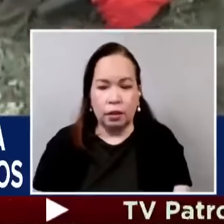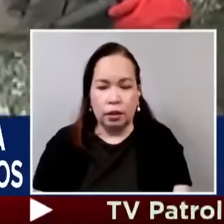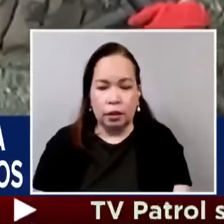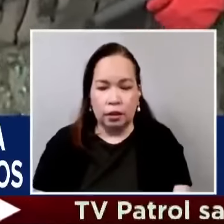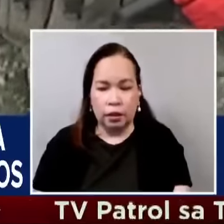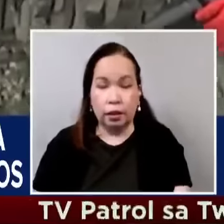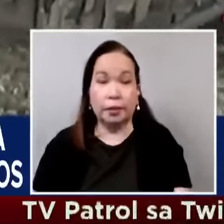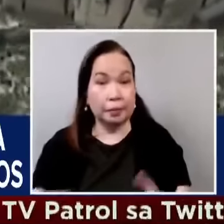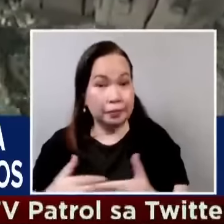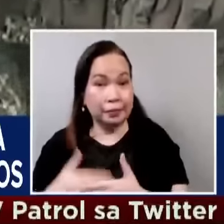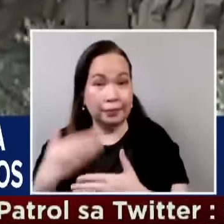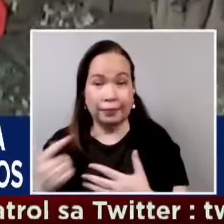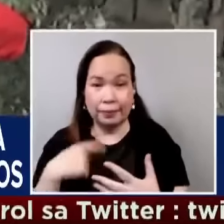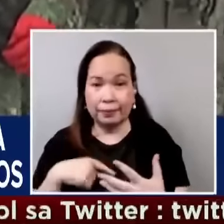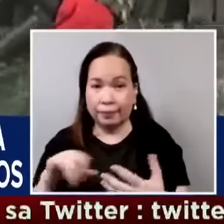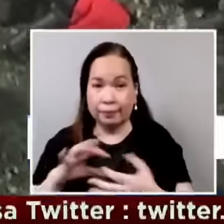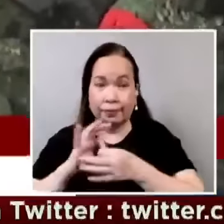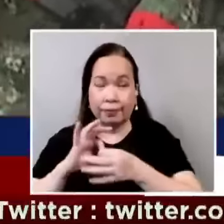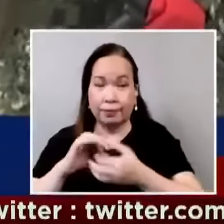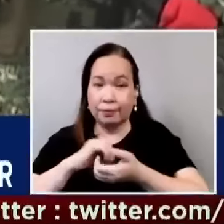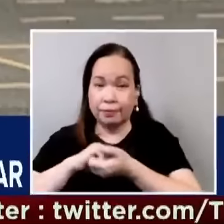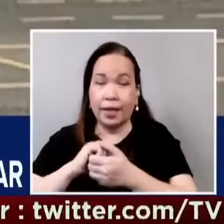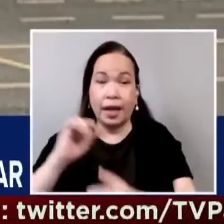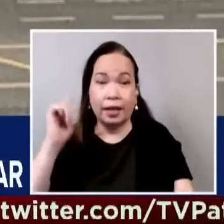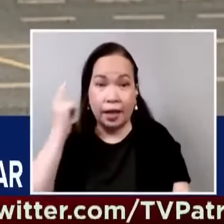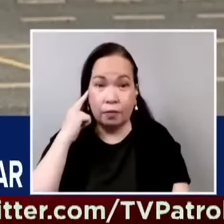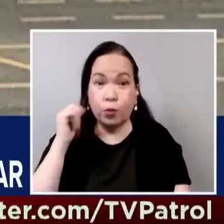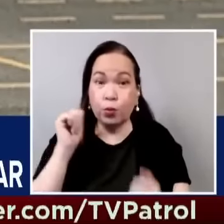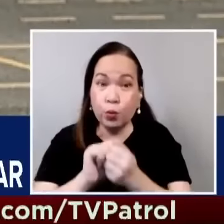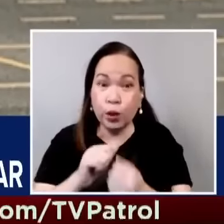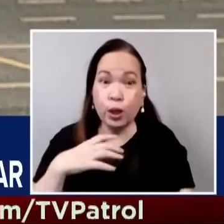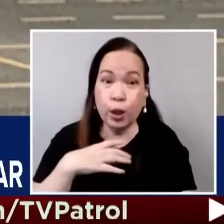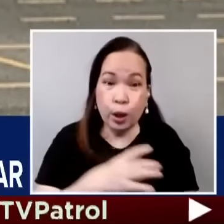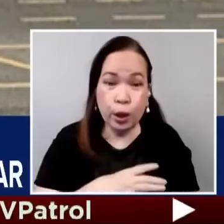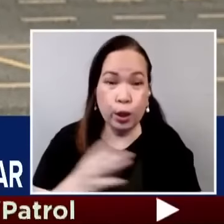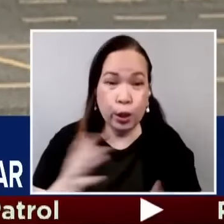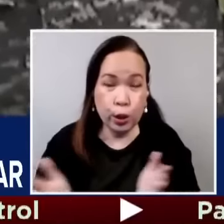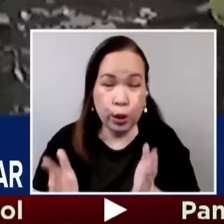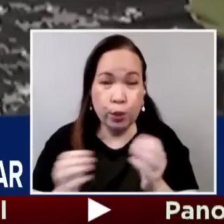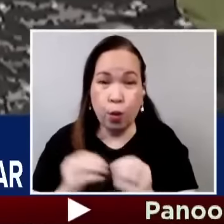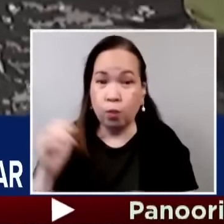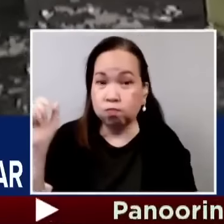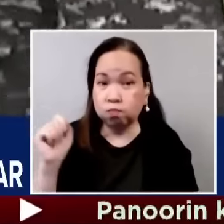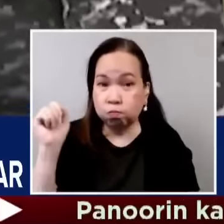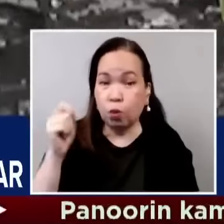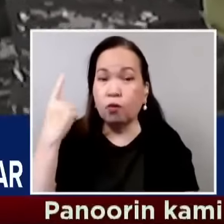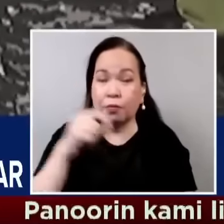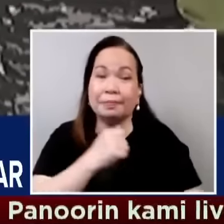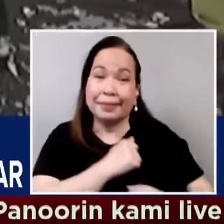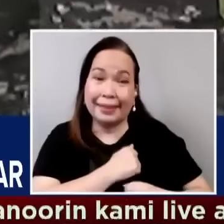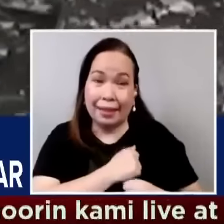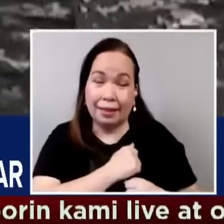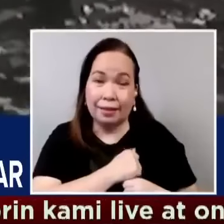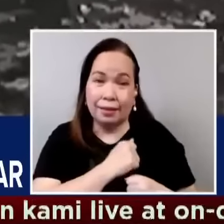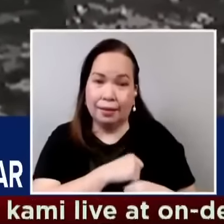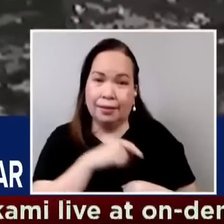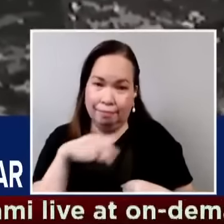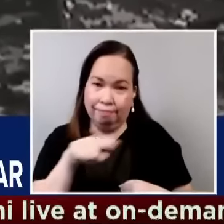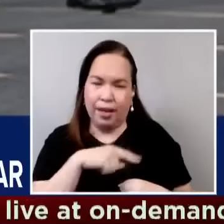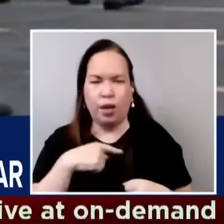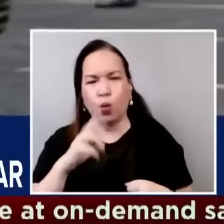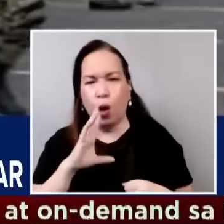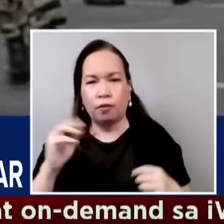Samantala, kabayan, nakikipagtulungan umano ang kanyang gobyerno sa Kongreso para isulong ang reforma ng pension system ng military at uniformed personnel para